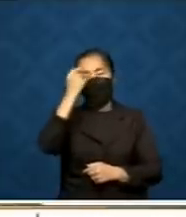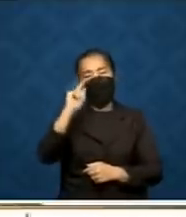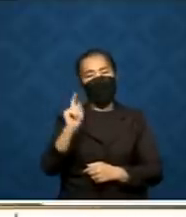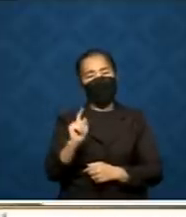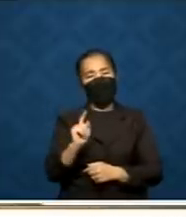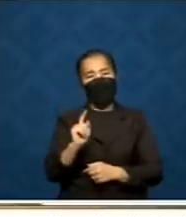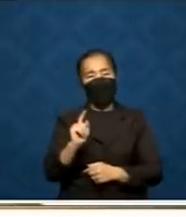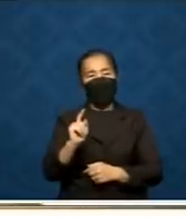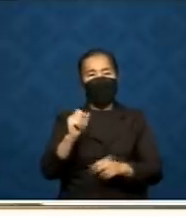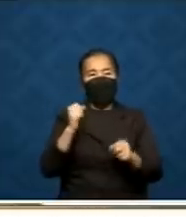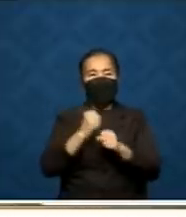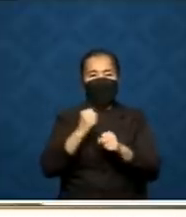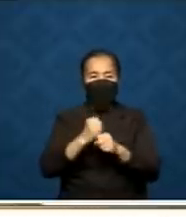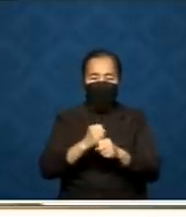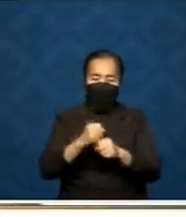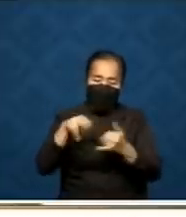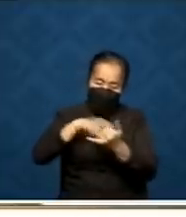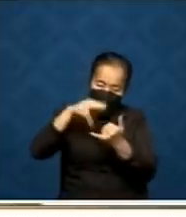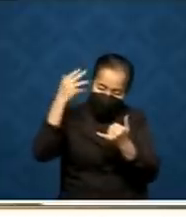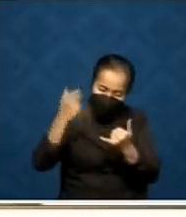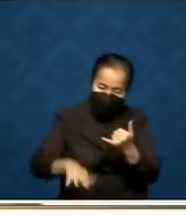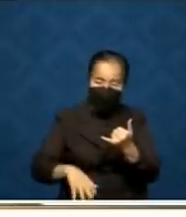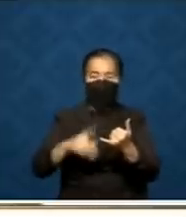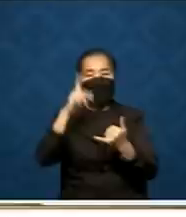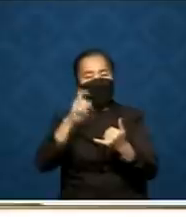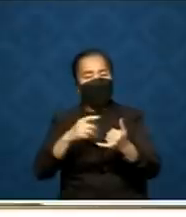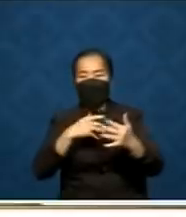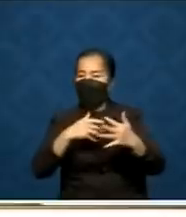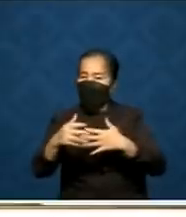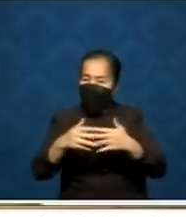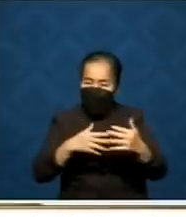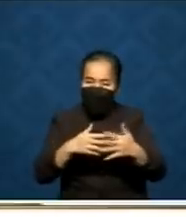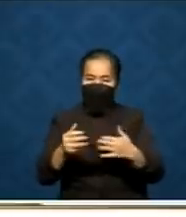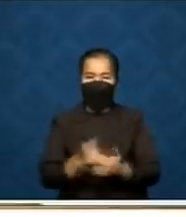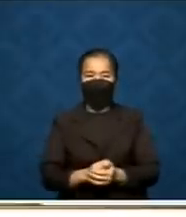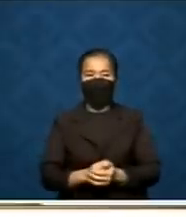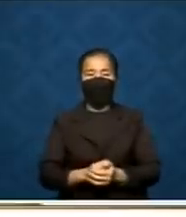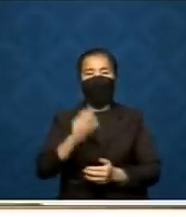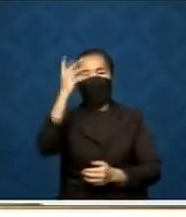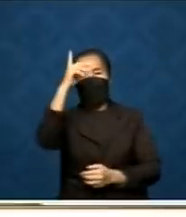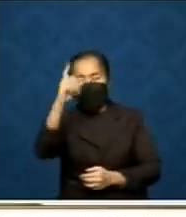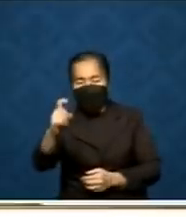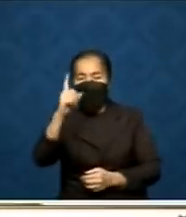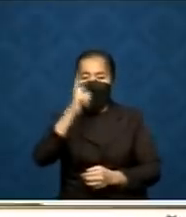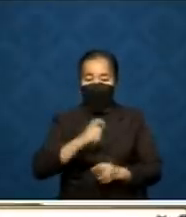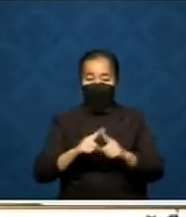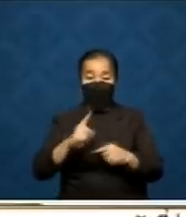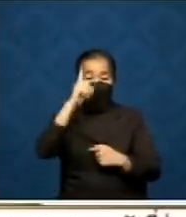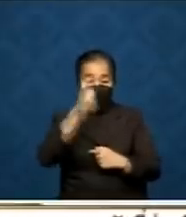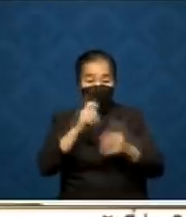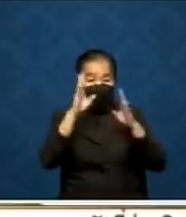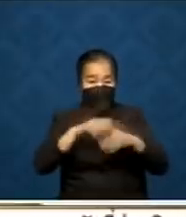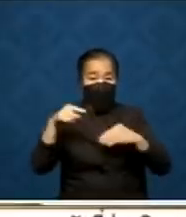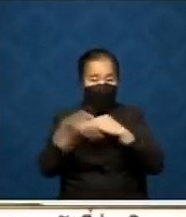ทำความสุขความสามารถแล้วไม่เป็นไรโลกเขาก็ตายเราก็ตายแต่ถ้าตายเพราะมาโกงกันแบบ